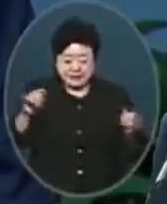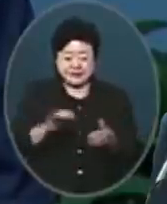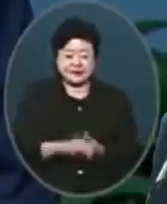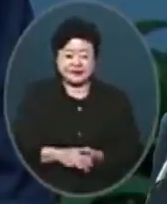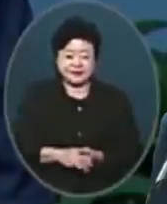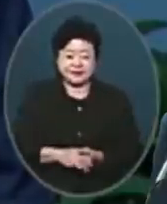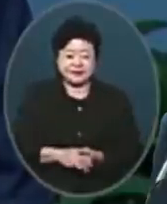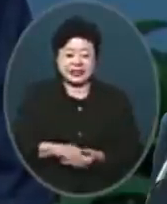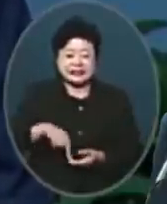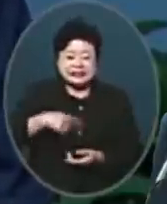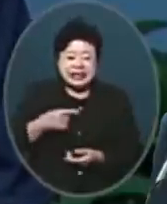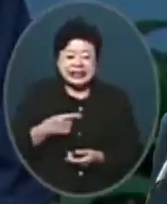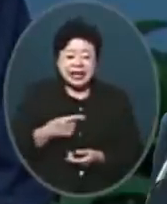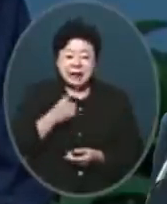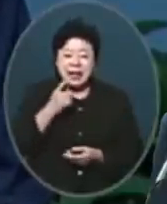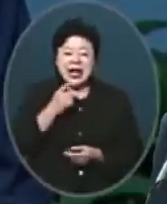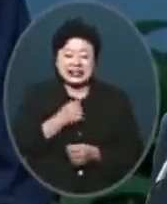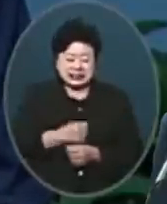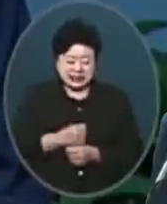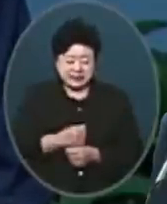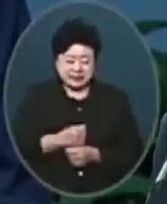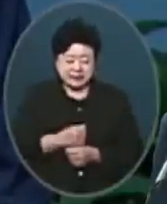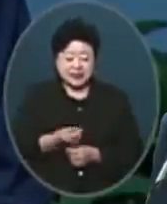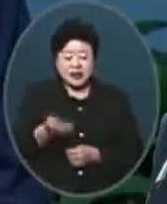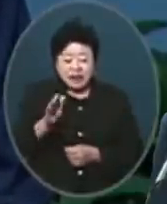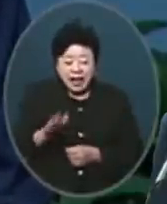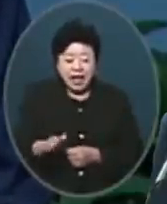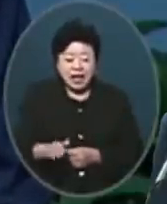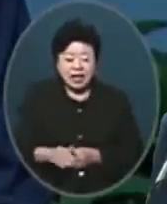사람이라고 자처하는 사람들입니다. 그러나